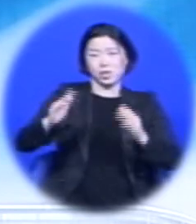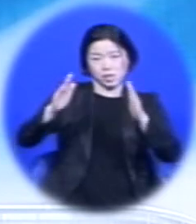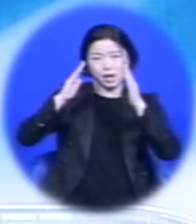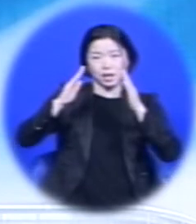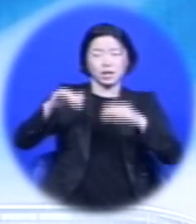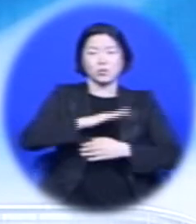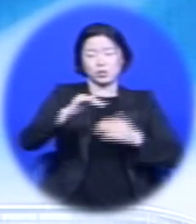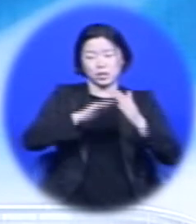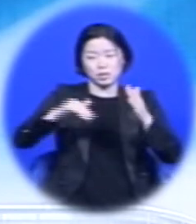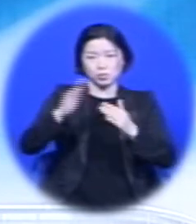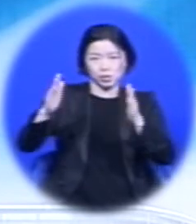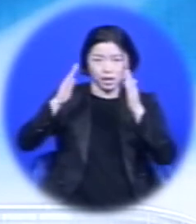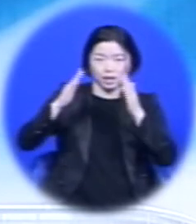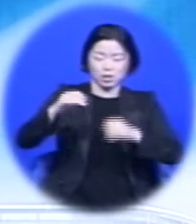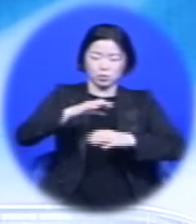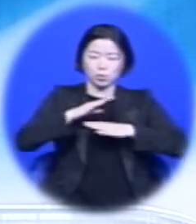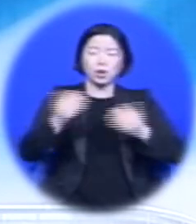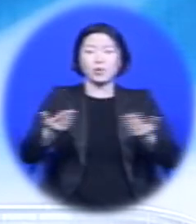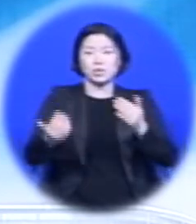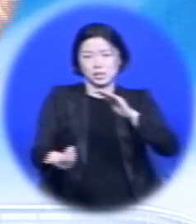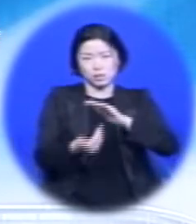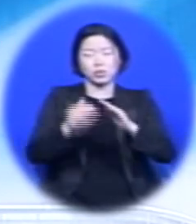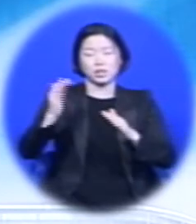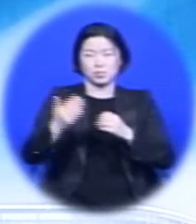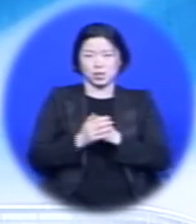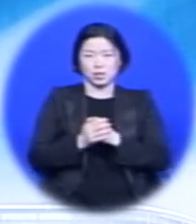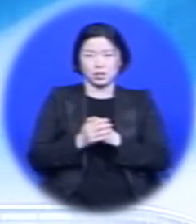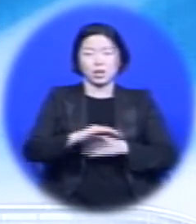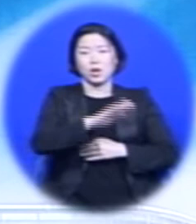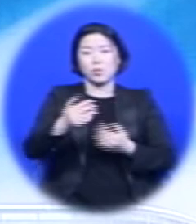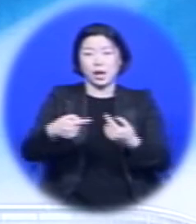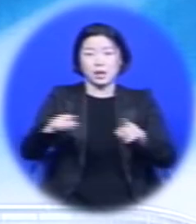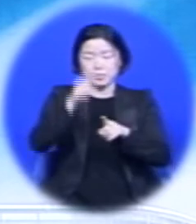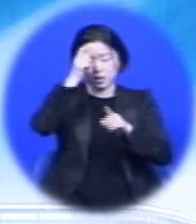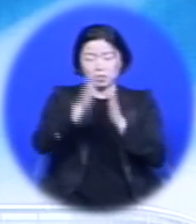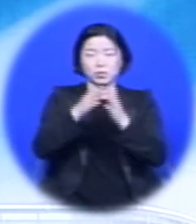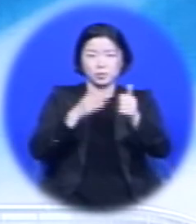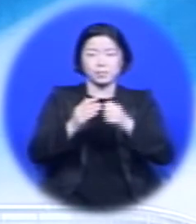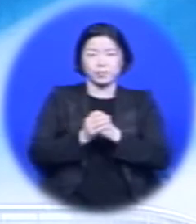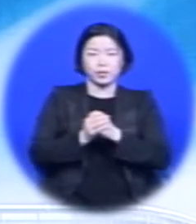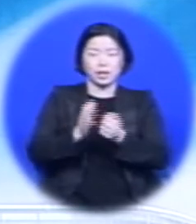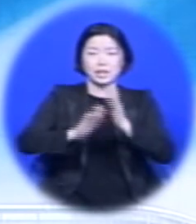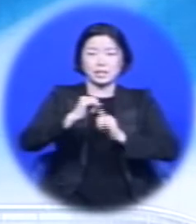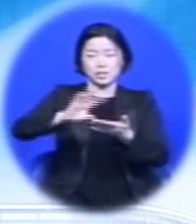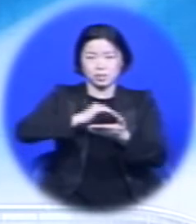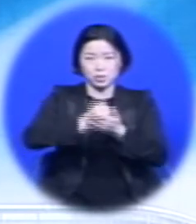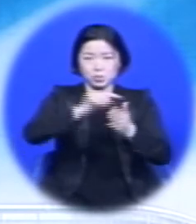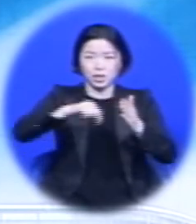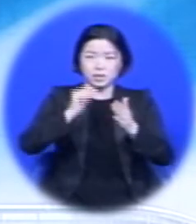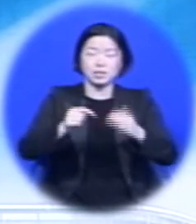놀라운 계획을 이루십니다. 이제 우리 같이 기도하겠습니다. 여러분 예수 그리스도 안에서 여러분